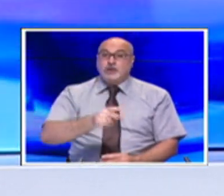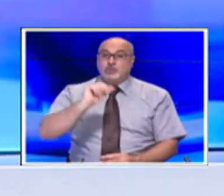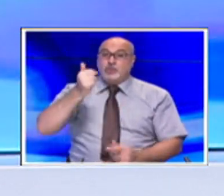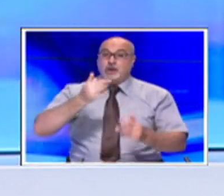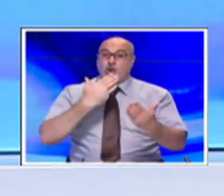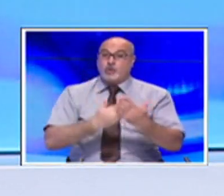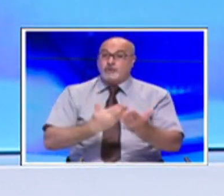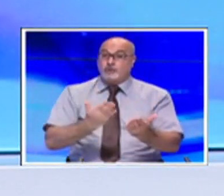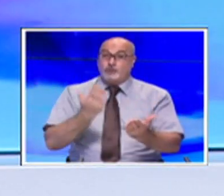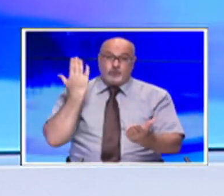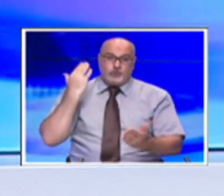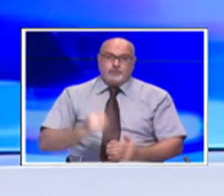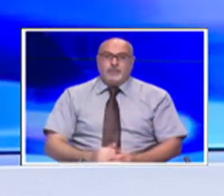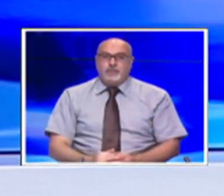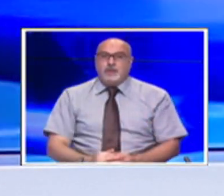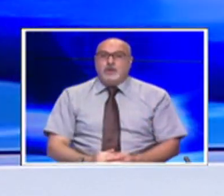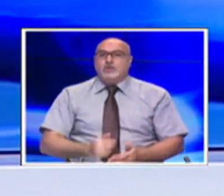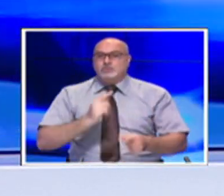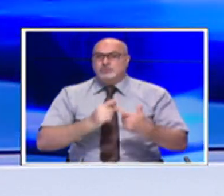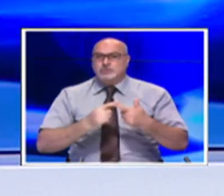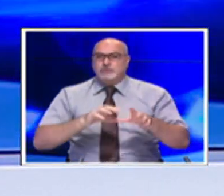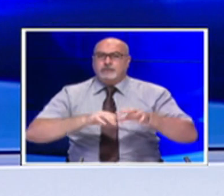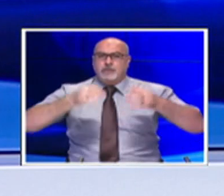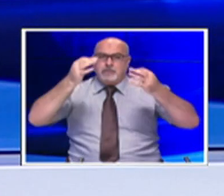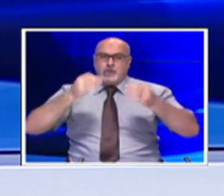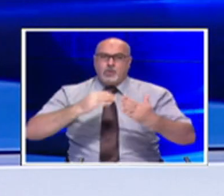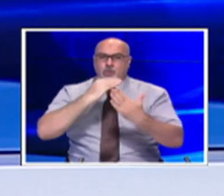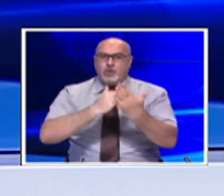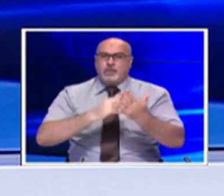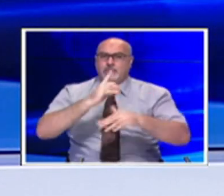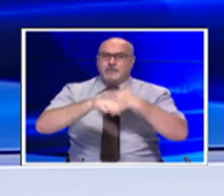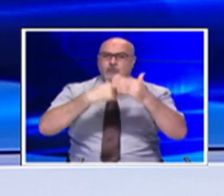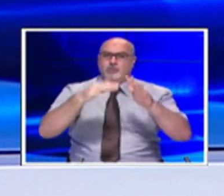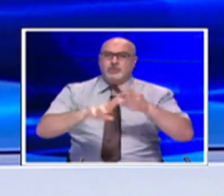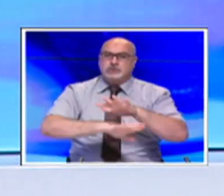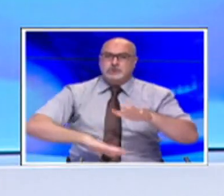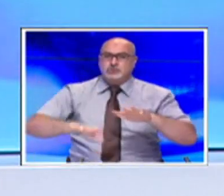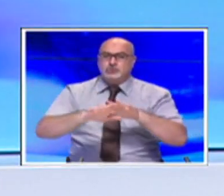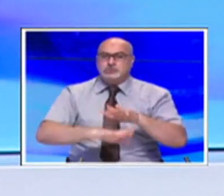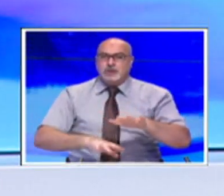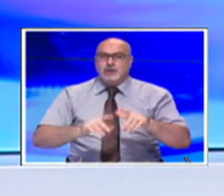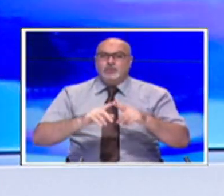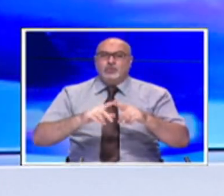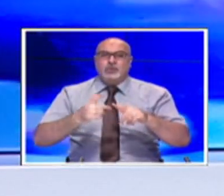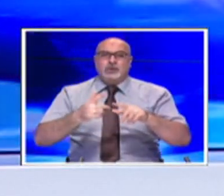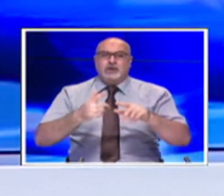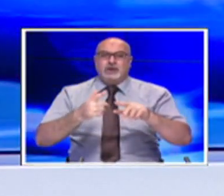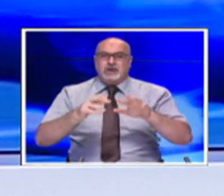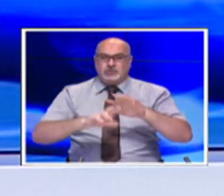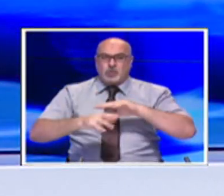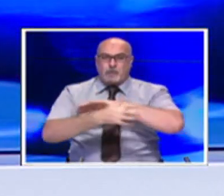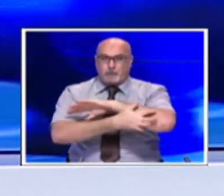الأول، وسيسلط الضوء على تقييم تنفيذ برنامج التنمية المحلية على مستوى مناطق